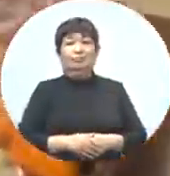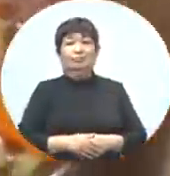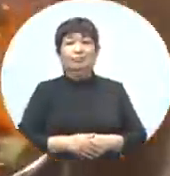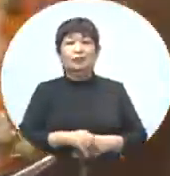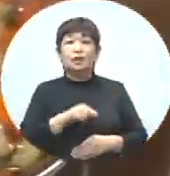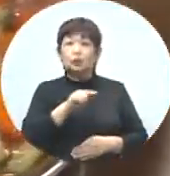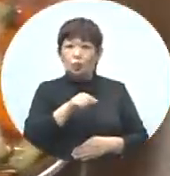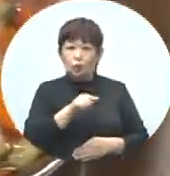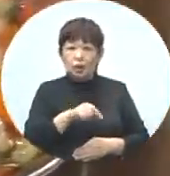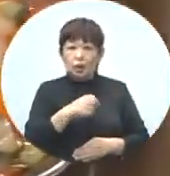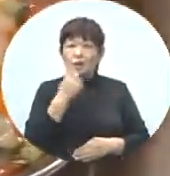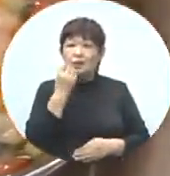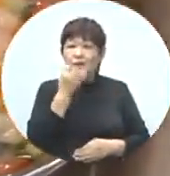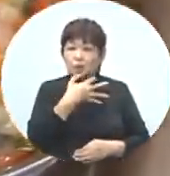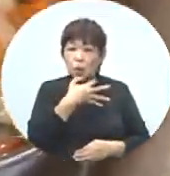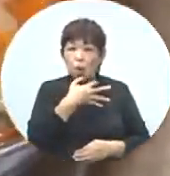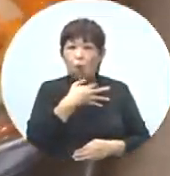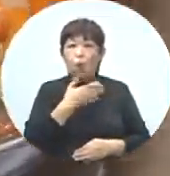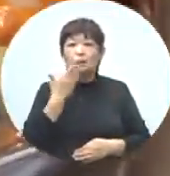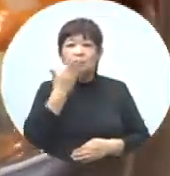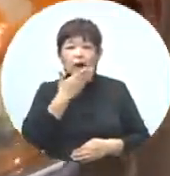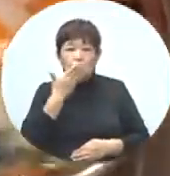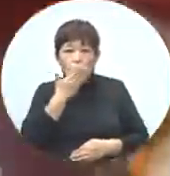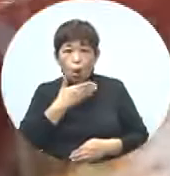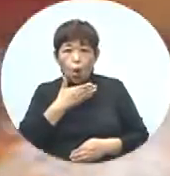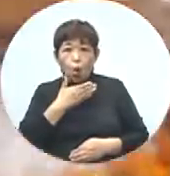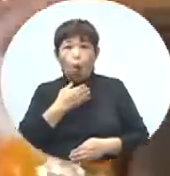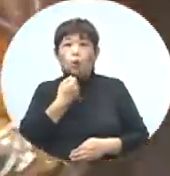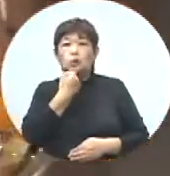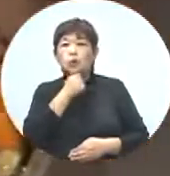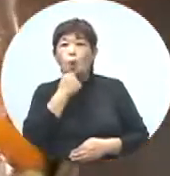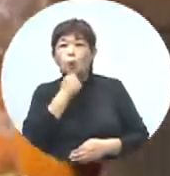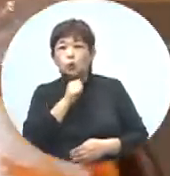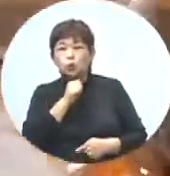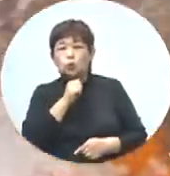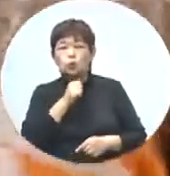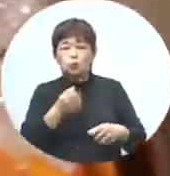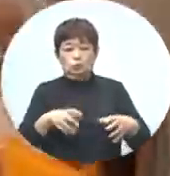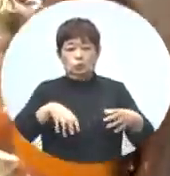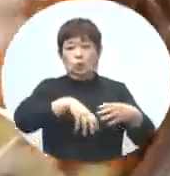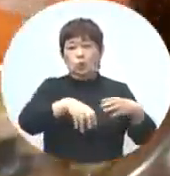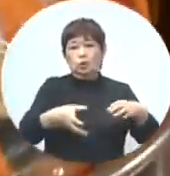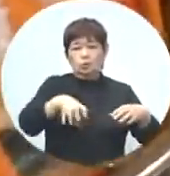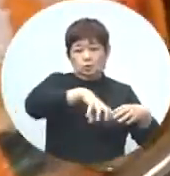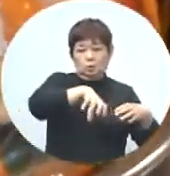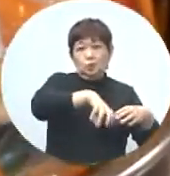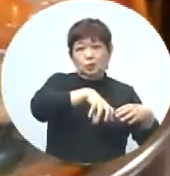そこへ塩、砂糖、焼酎を入れてください。